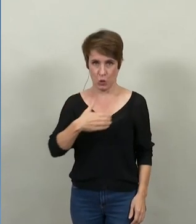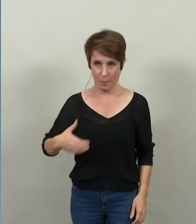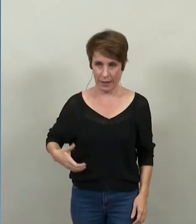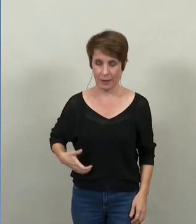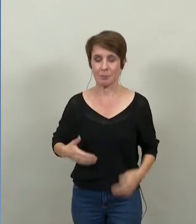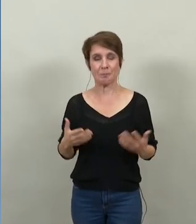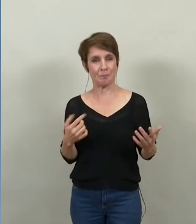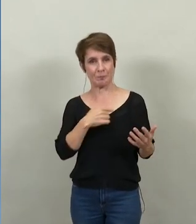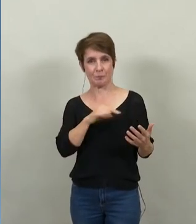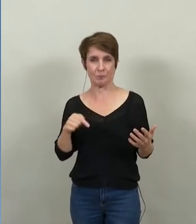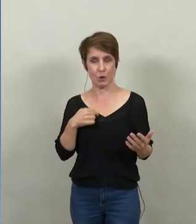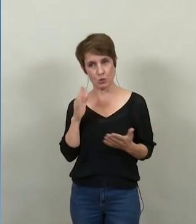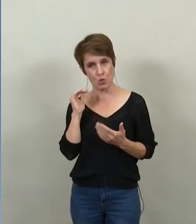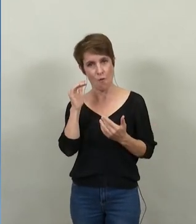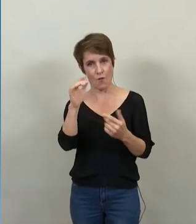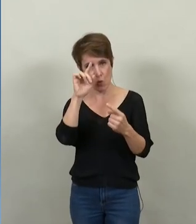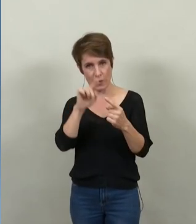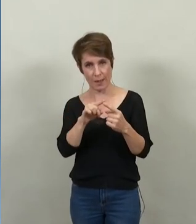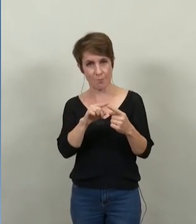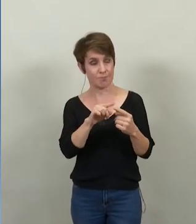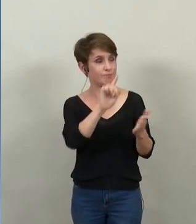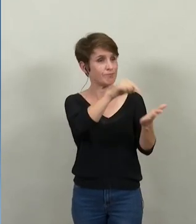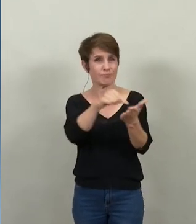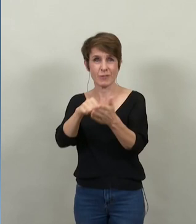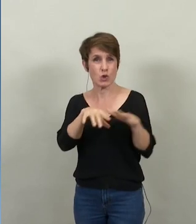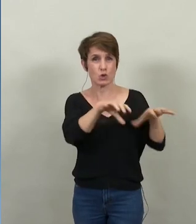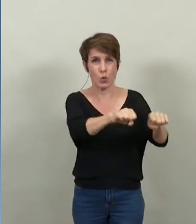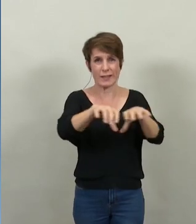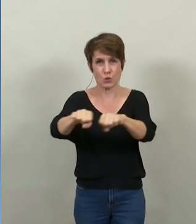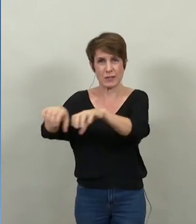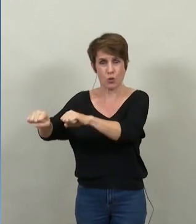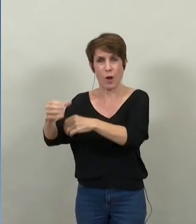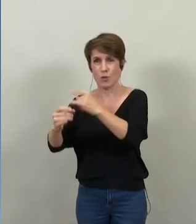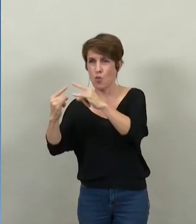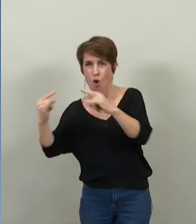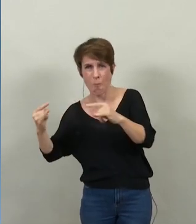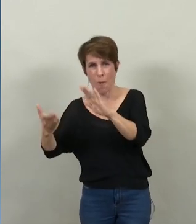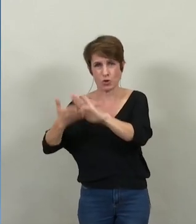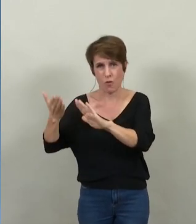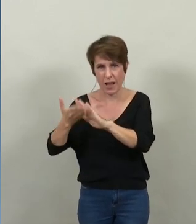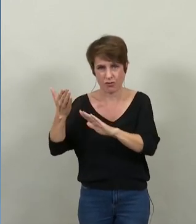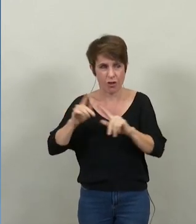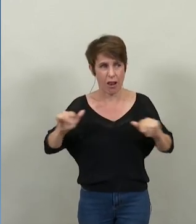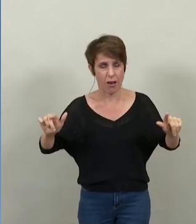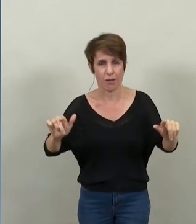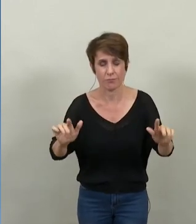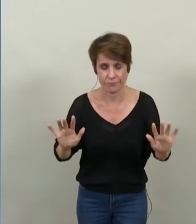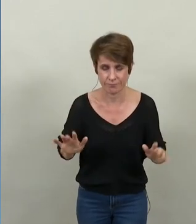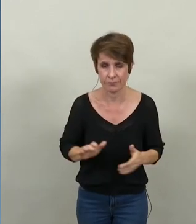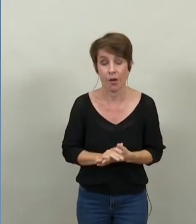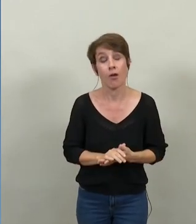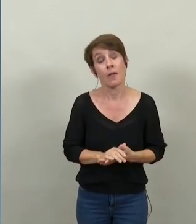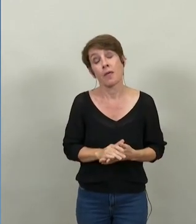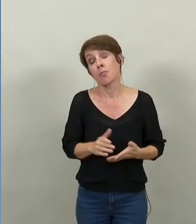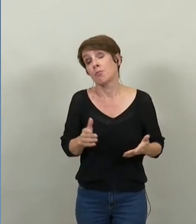les les les squat et locaux et logements de et campements sauvage parce que évidemment le problème